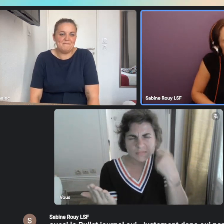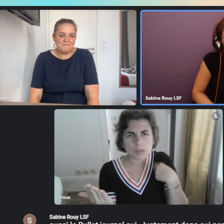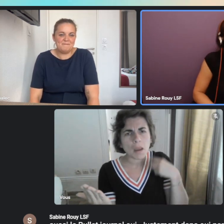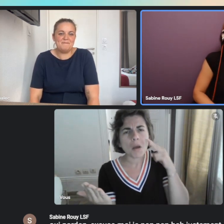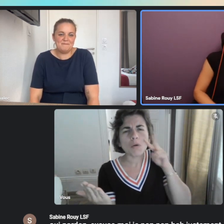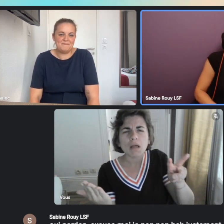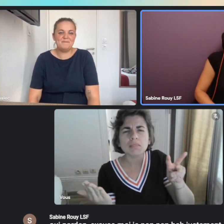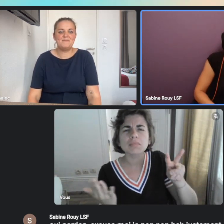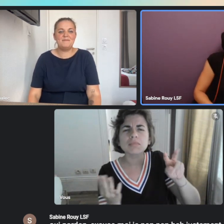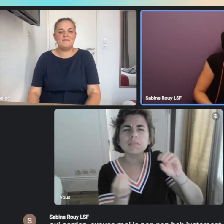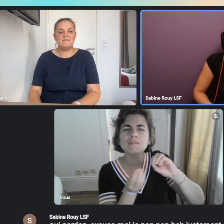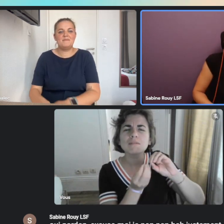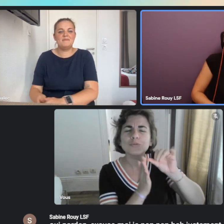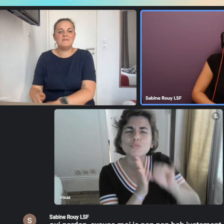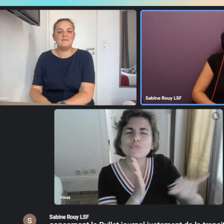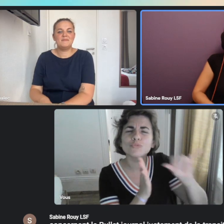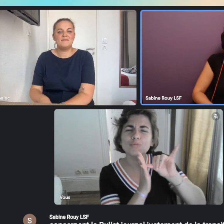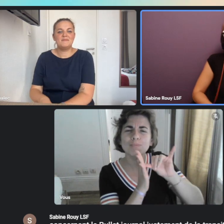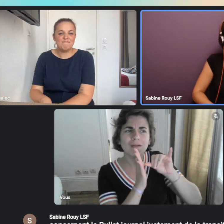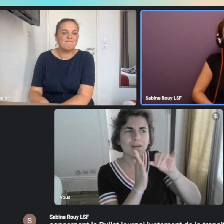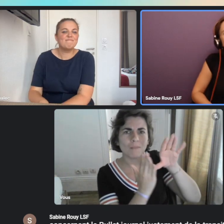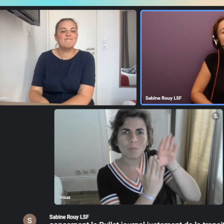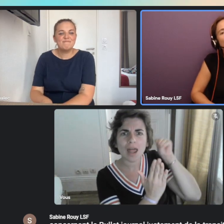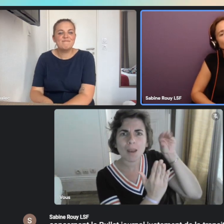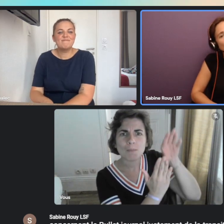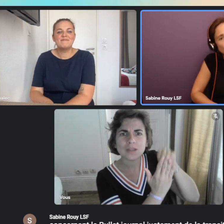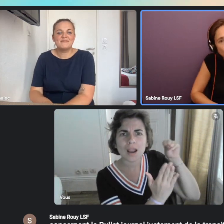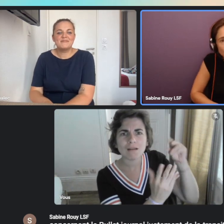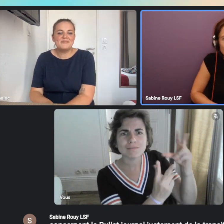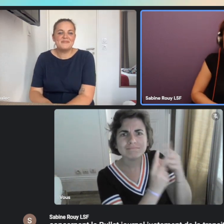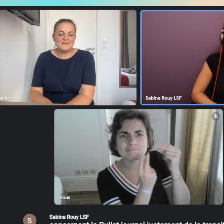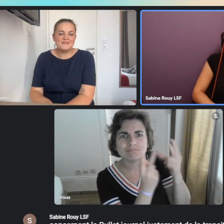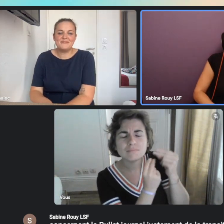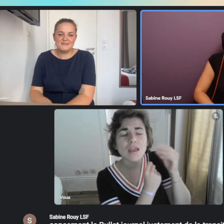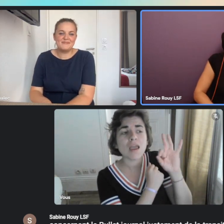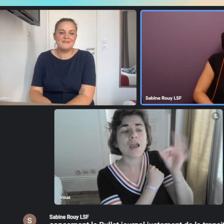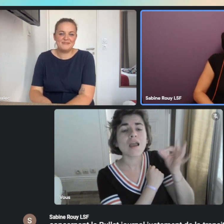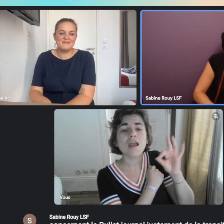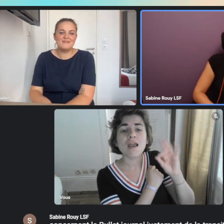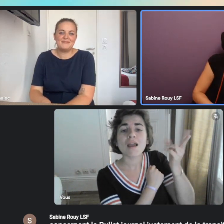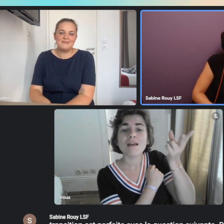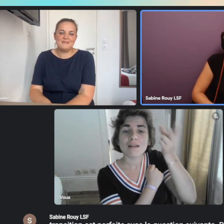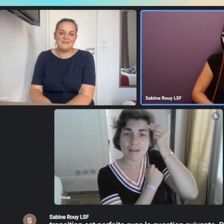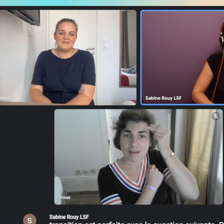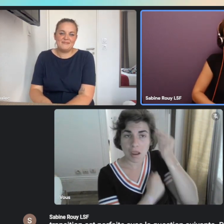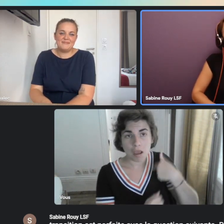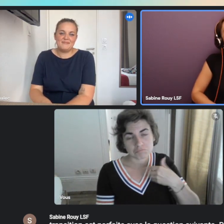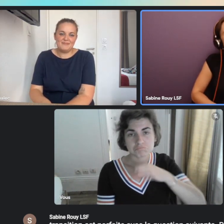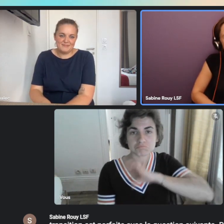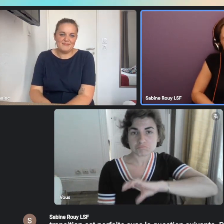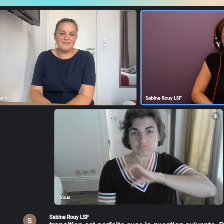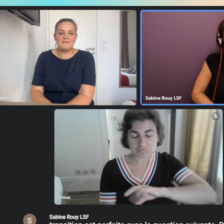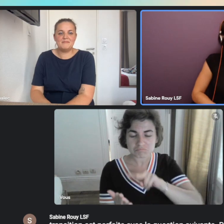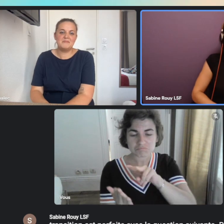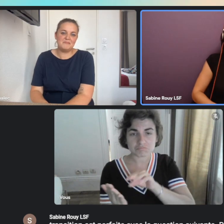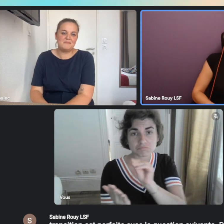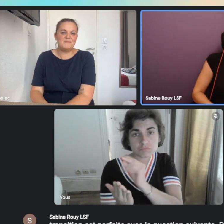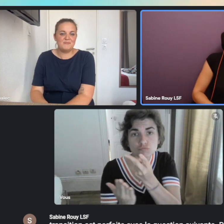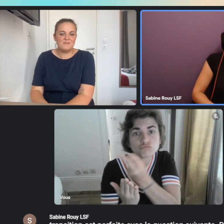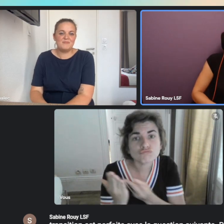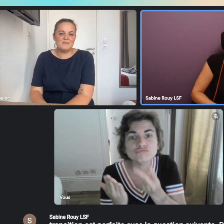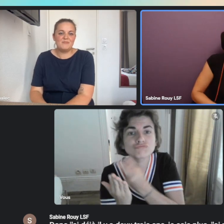suis posé la question, ça m'a interrogée. J'ai regardé justement sur YouTube des modèles, des explications. Ah, c'est donc